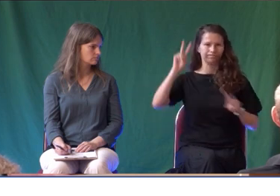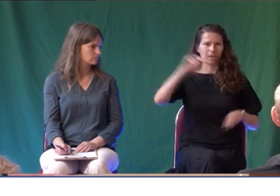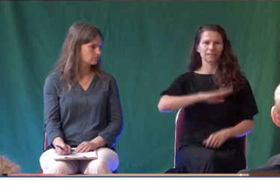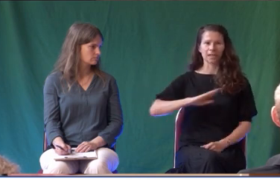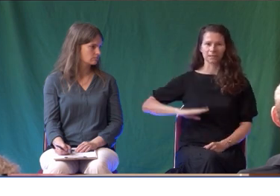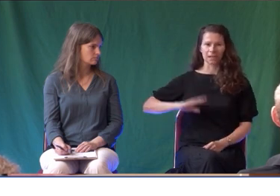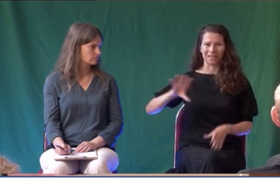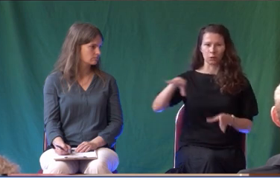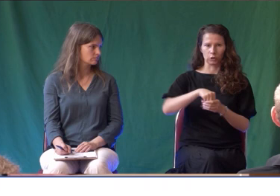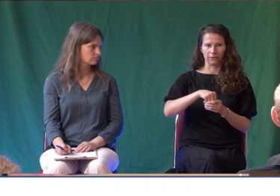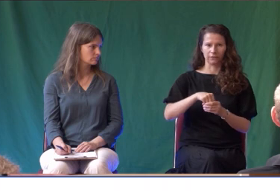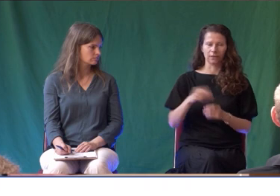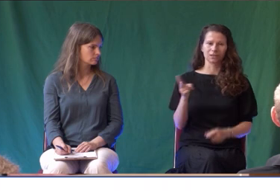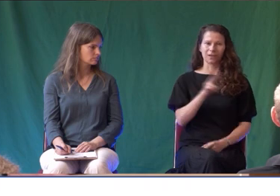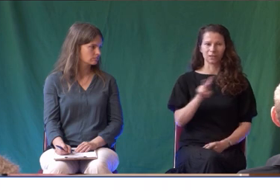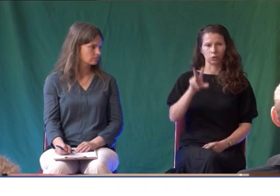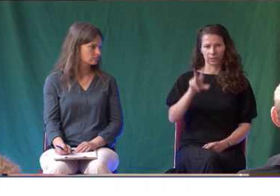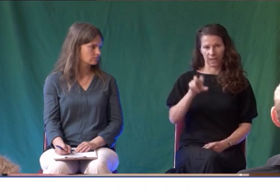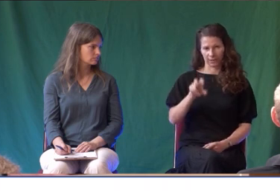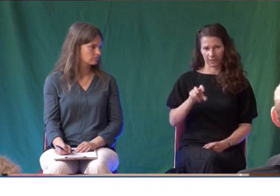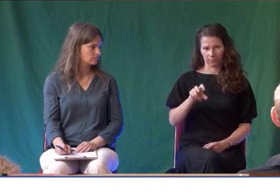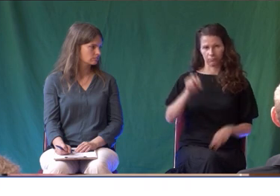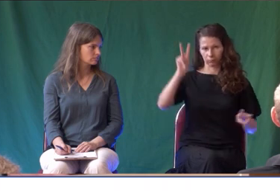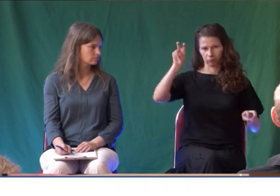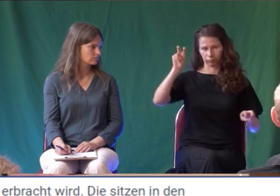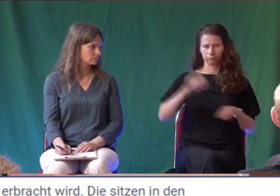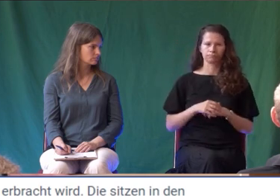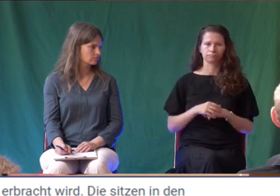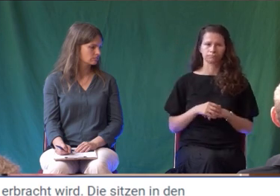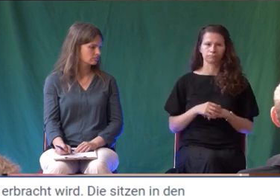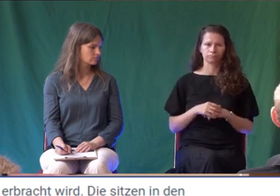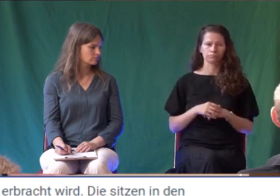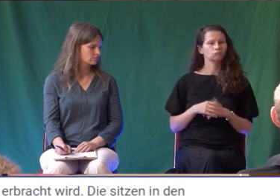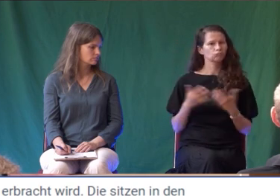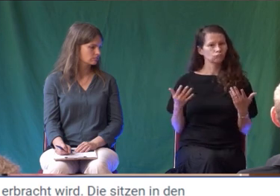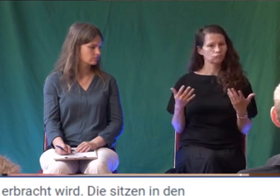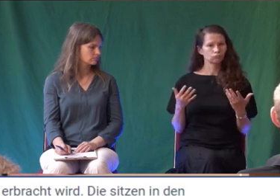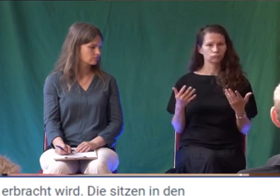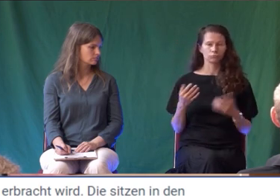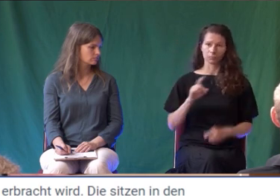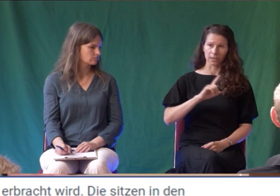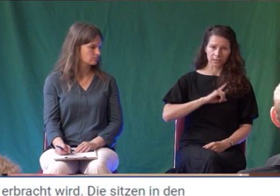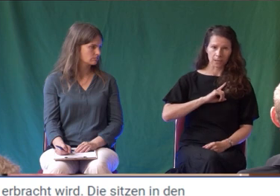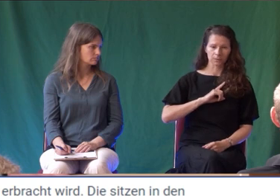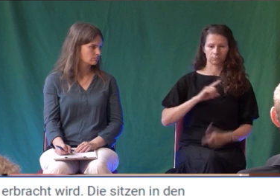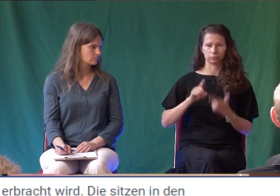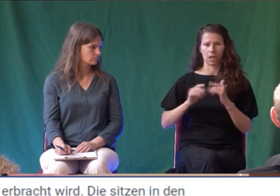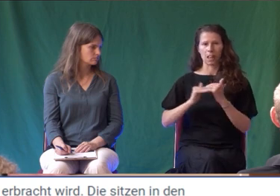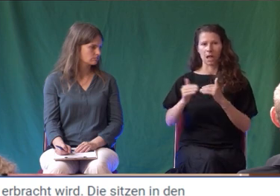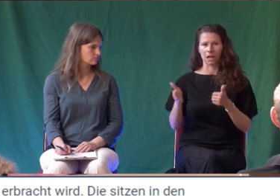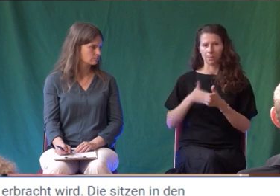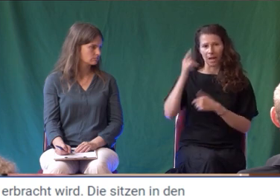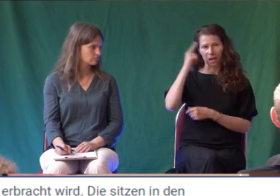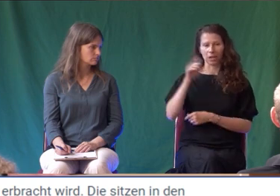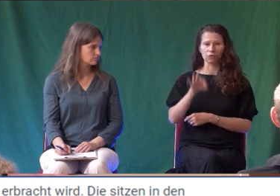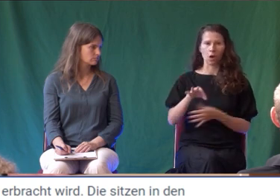20 30 auf dem Weg gebracht gemeinsam meine Stelle mit dem Landesbeirat für